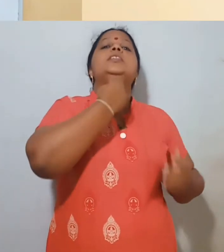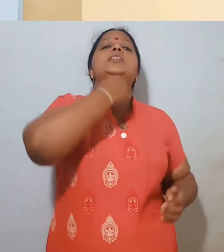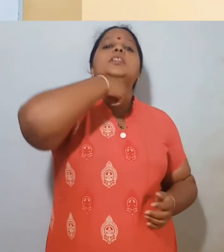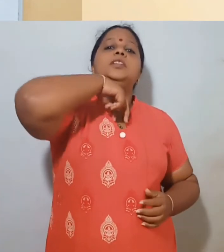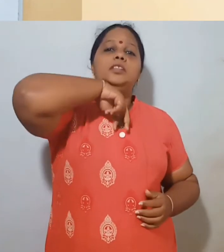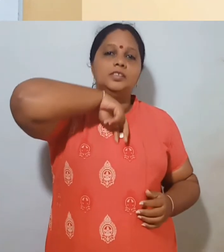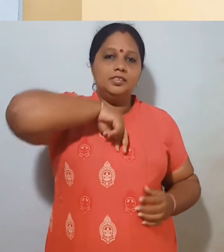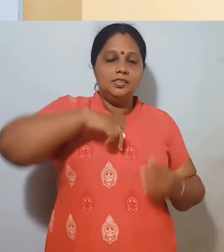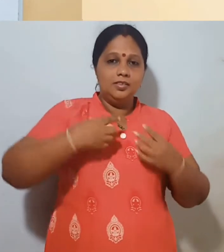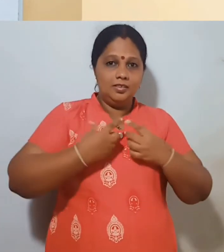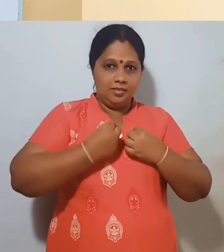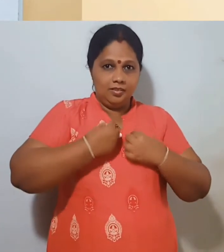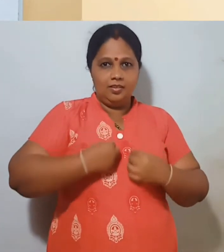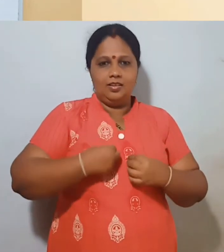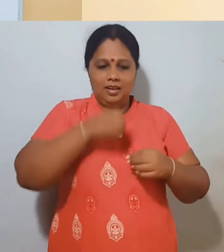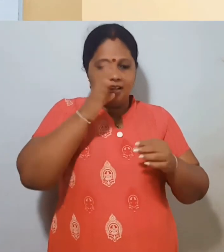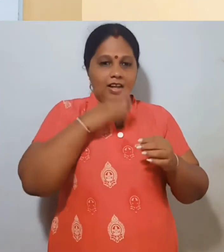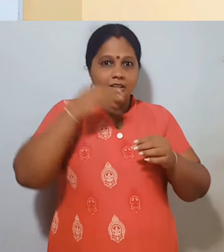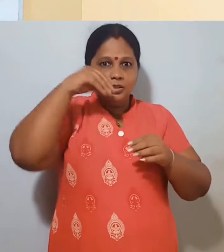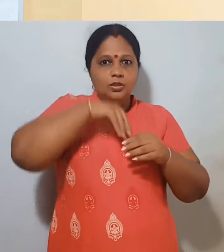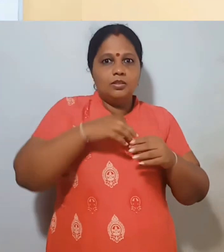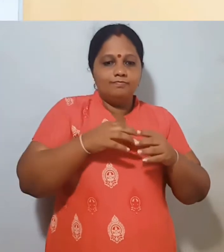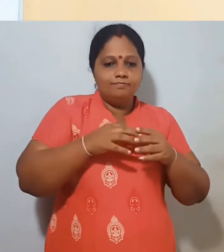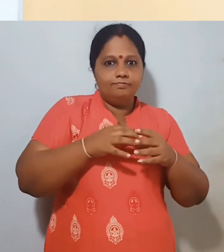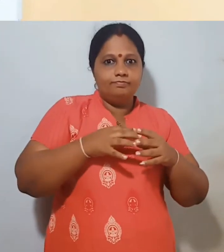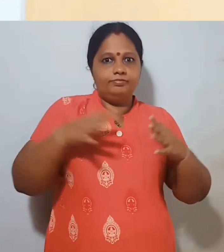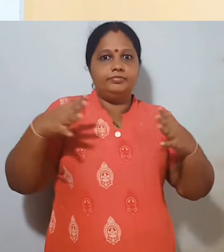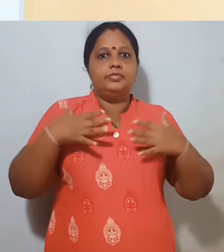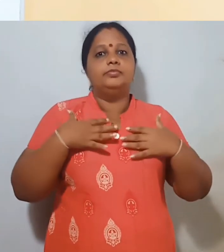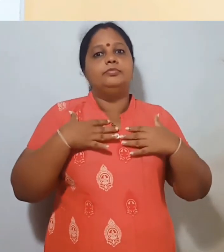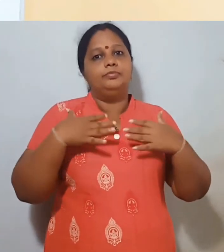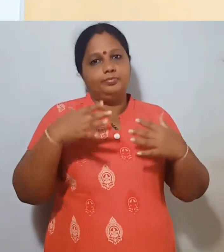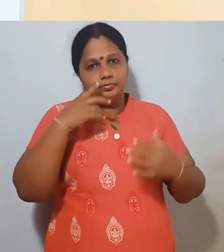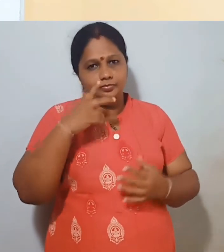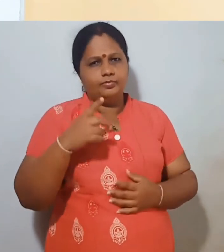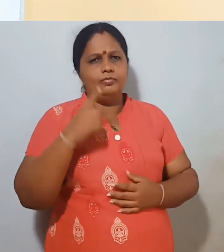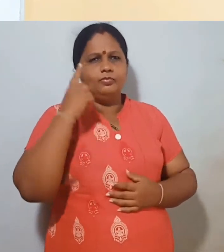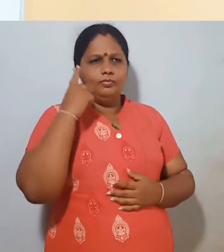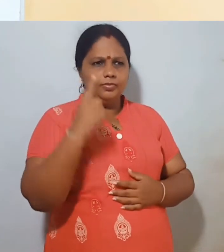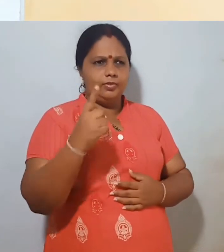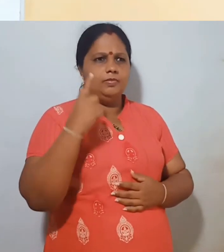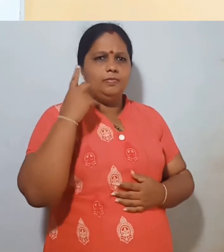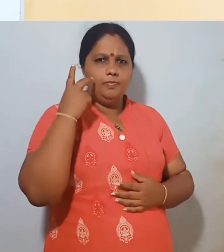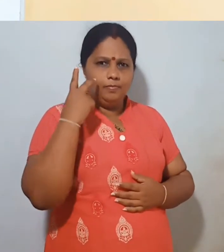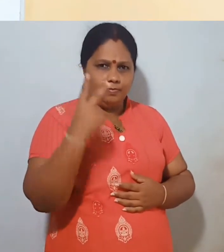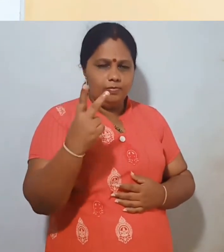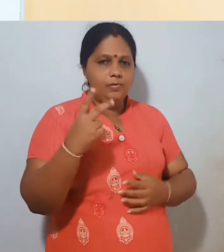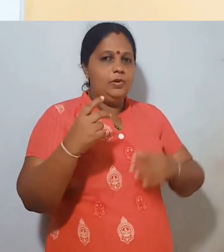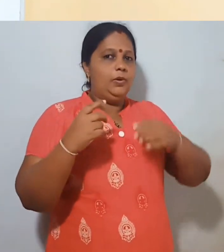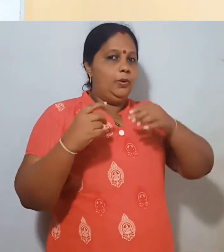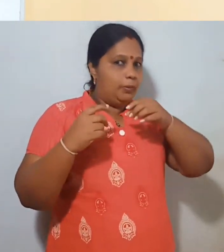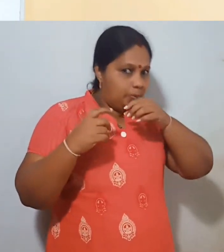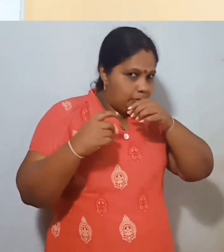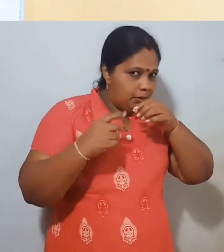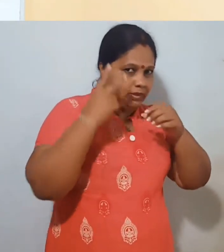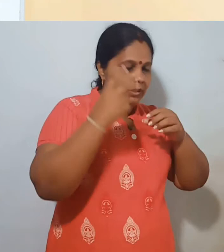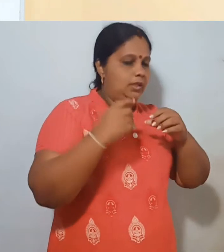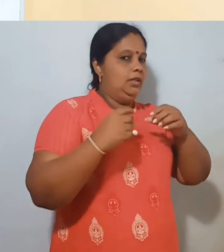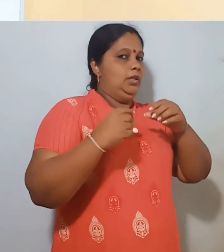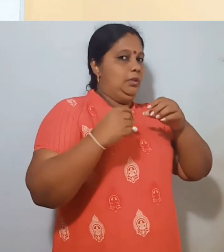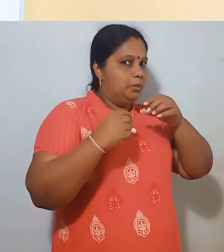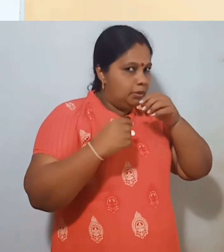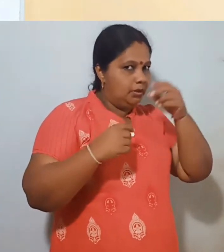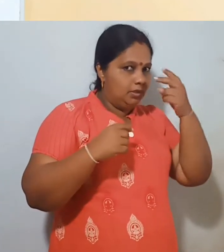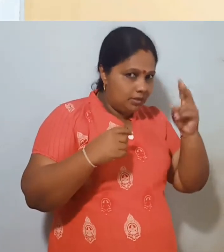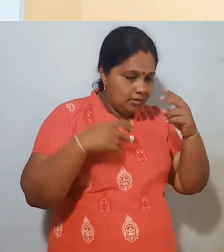போய் நுரையீரல் விரிய வரும். ரைட்? அப்படி ஒரு தடவை 2 தடவை செய்யுங்க. பிறகு இங்க ஹார்ட்